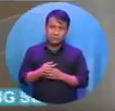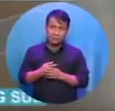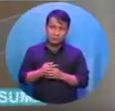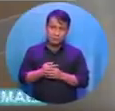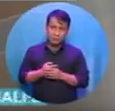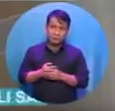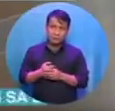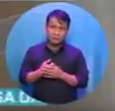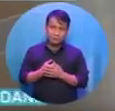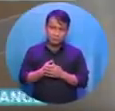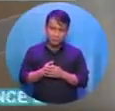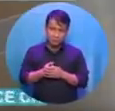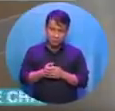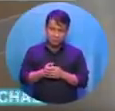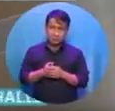na?